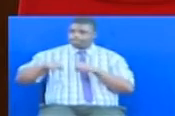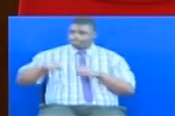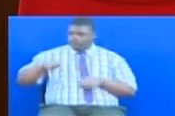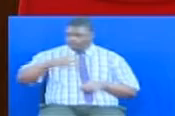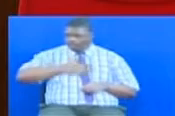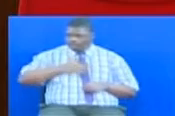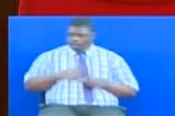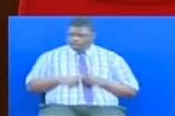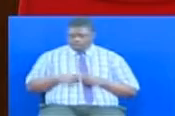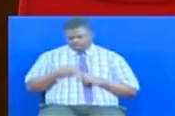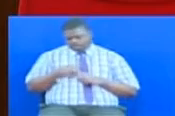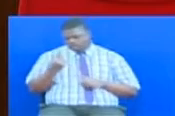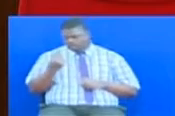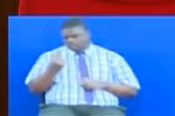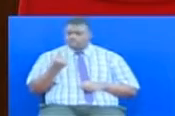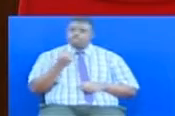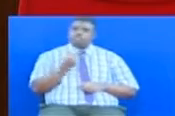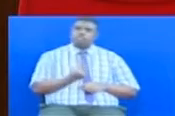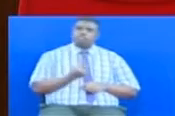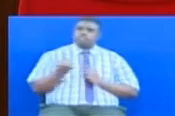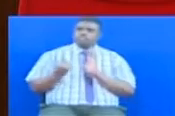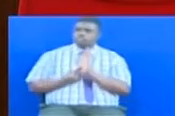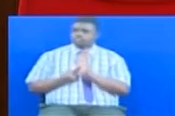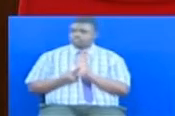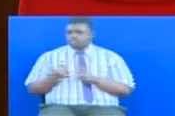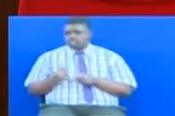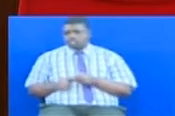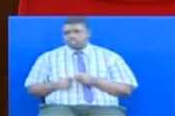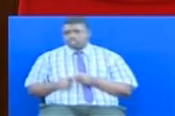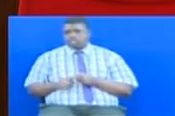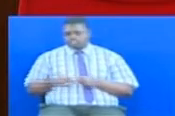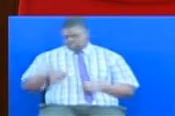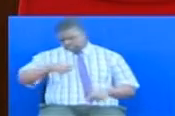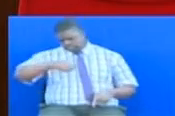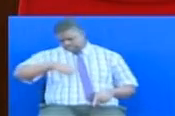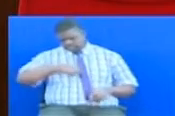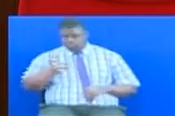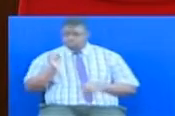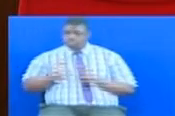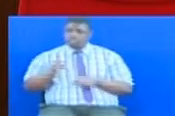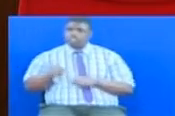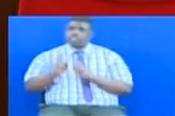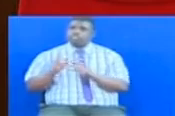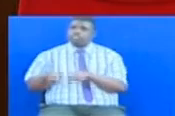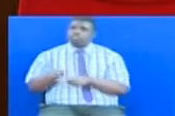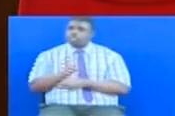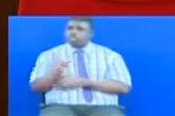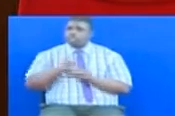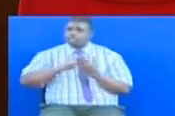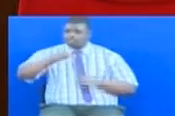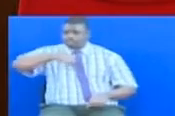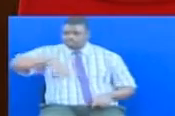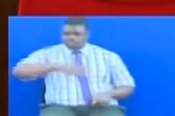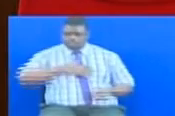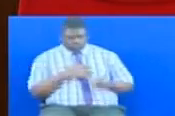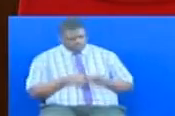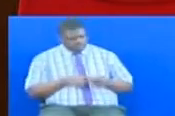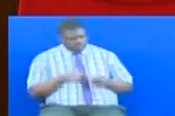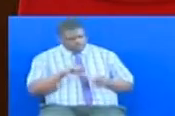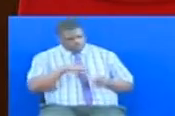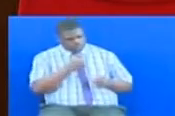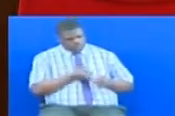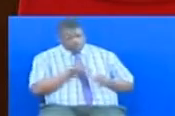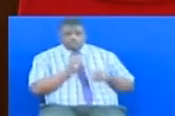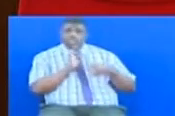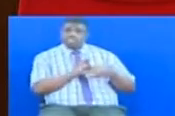ukitaja mamlaka 126, hayumkini hata sisi tuliochangia hapa, tunazo halmashauri zetu ambazo sisi wenyewe tunashiriki,